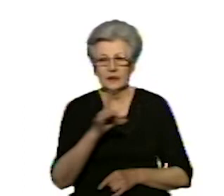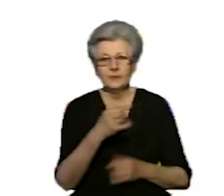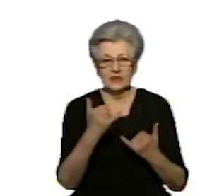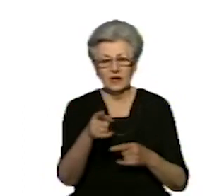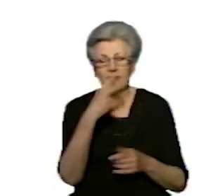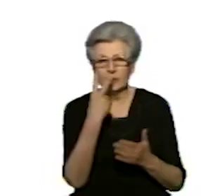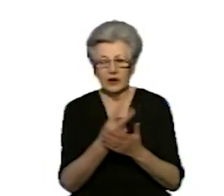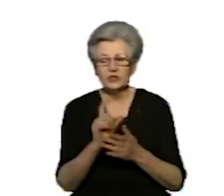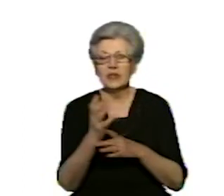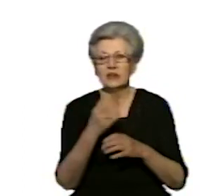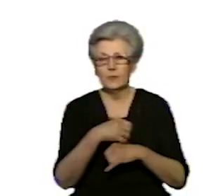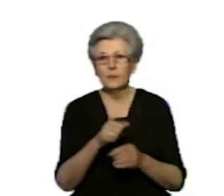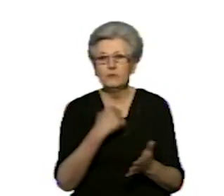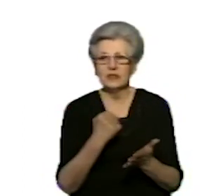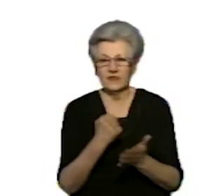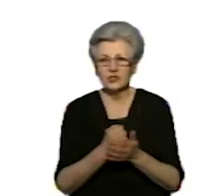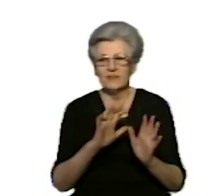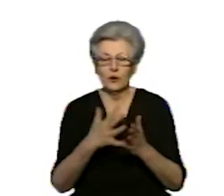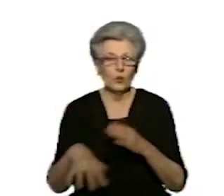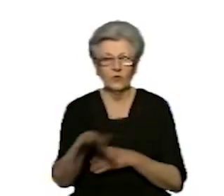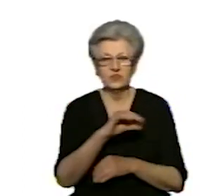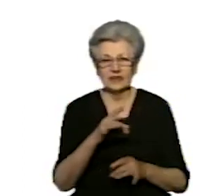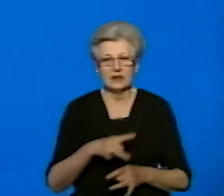екрані лабораторно підтверджені випадки в усіх районах.